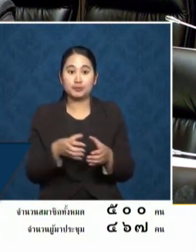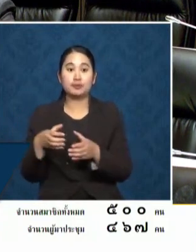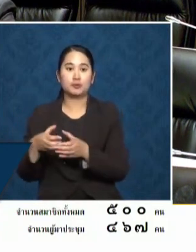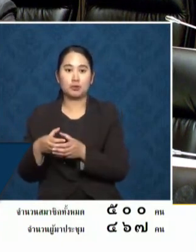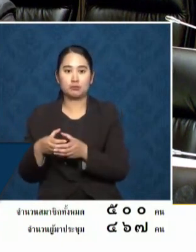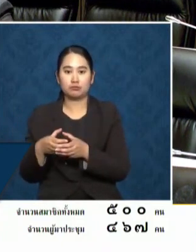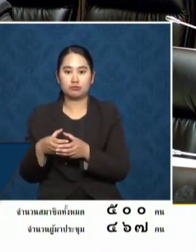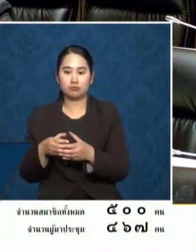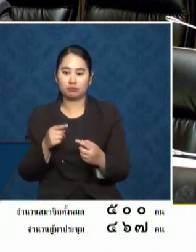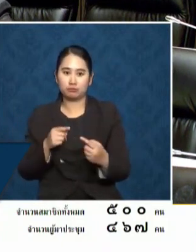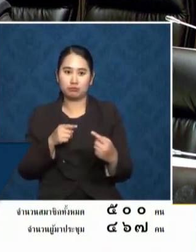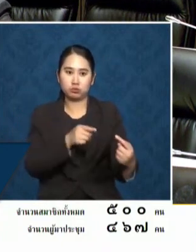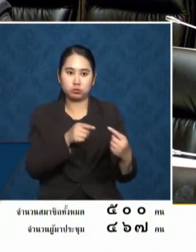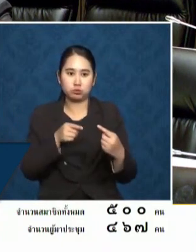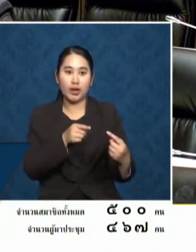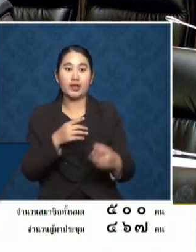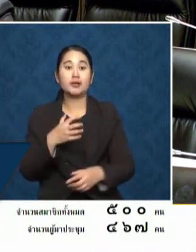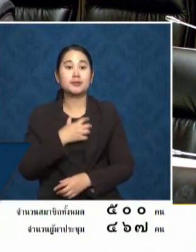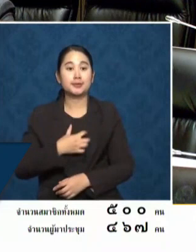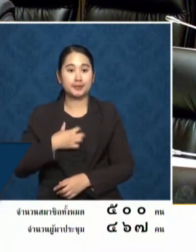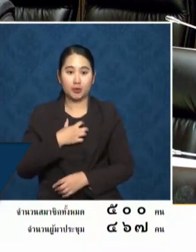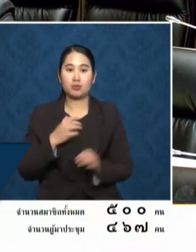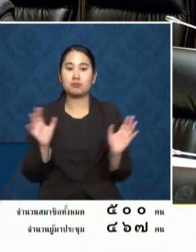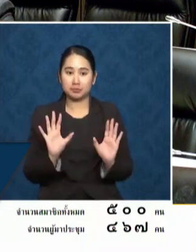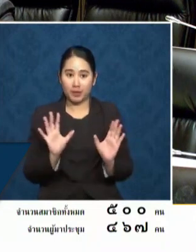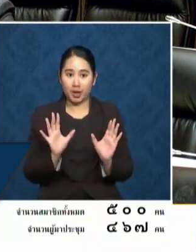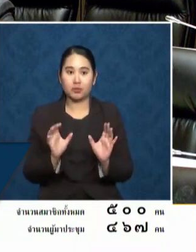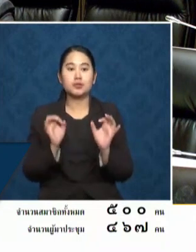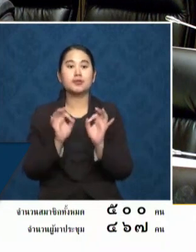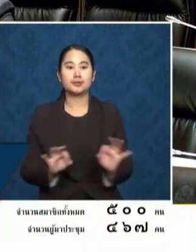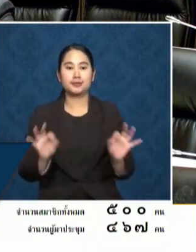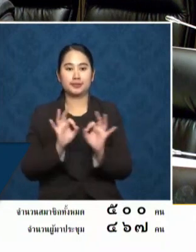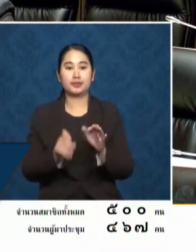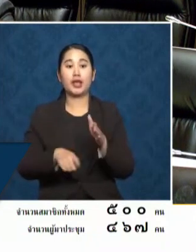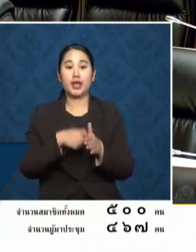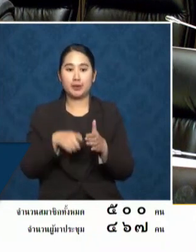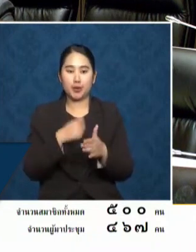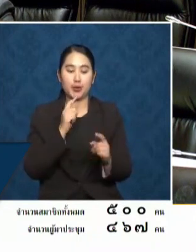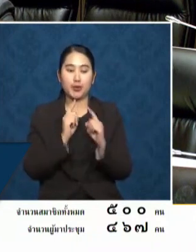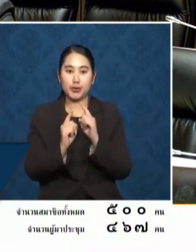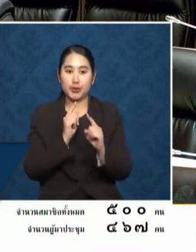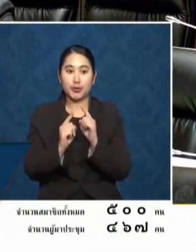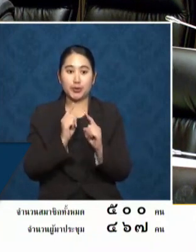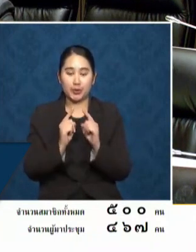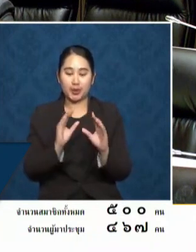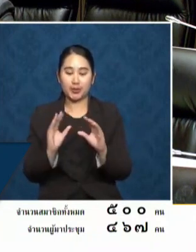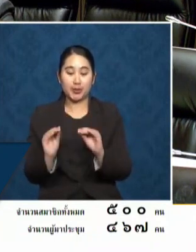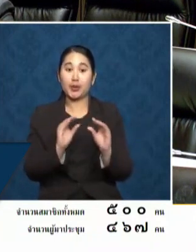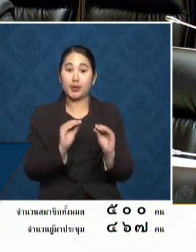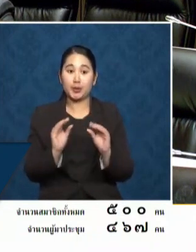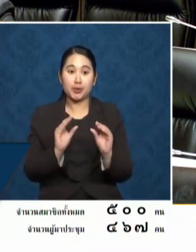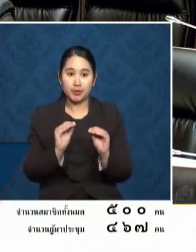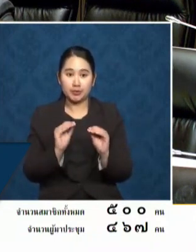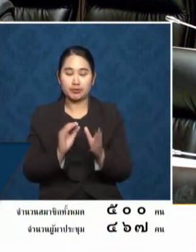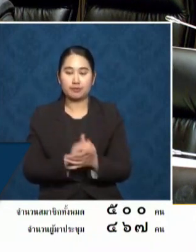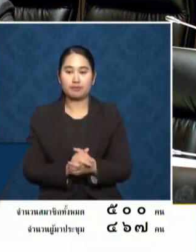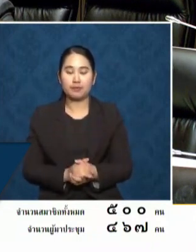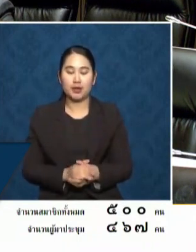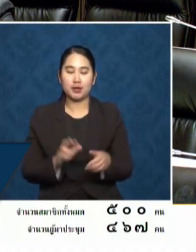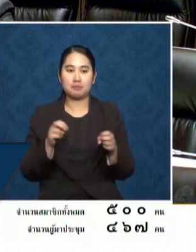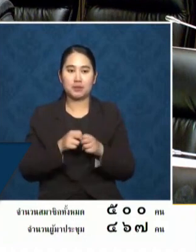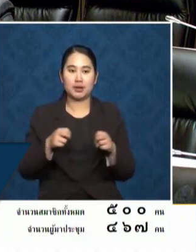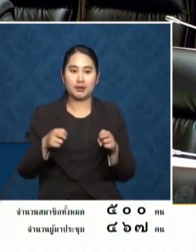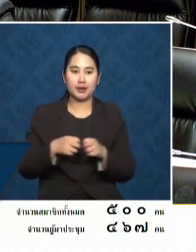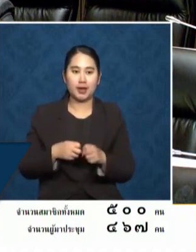ต้องไม่ตอบโต้ด้วยอารมณ์แต่ต้องต่อสู้กันด้วยเหตุและผลเราทุกคนทุกฝ่ายครับจะต้องไม่หันไปใช้ความ